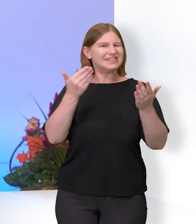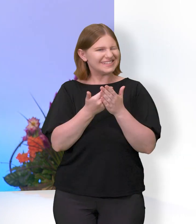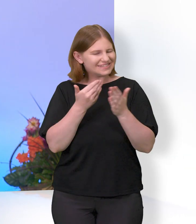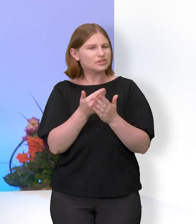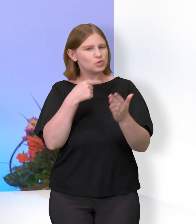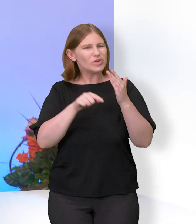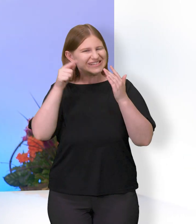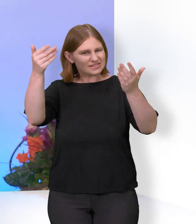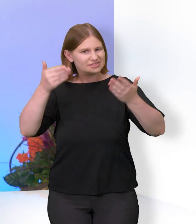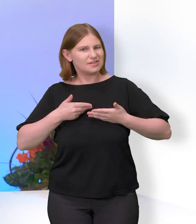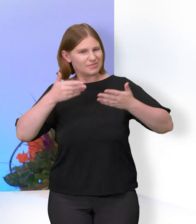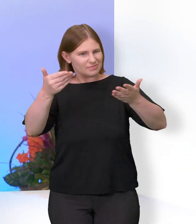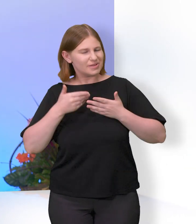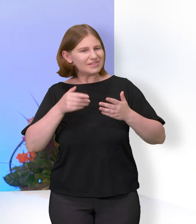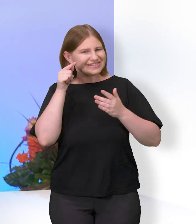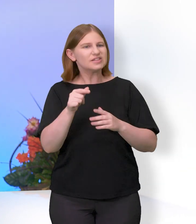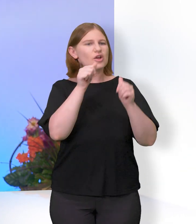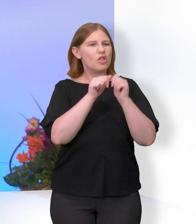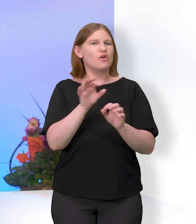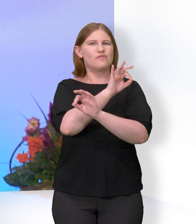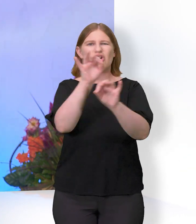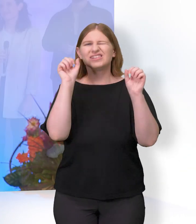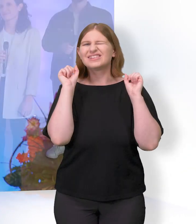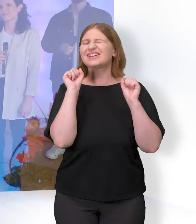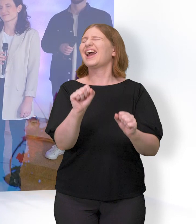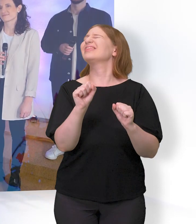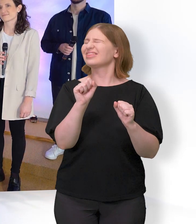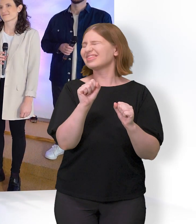ganz tief erwischen und erfüllen.